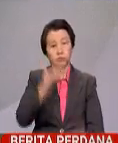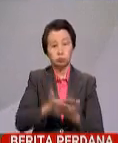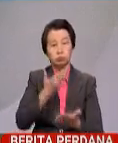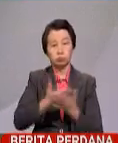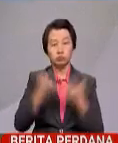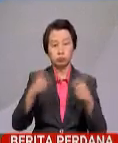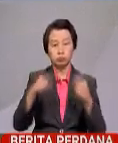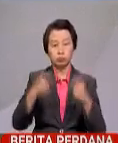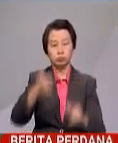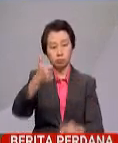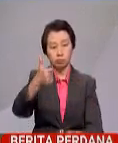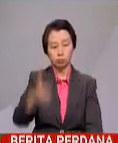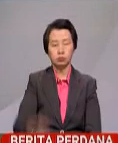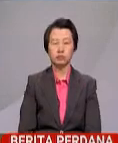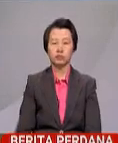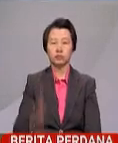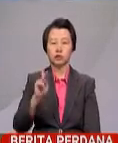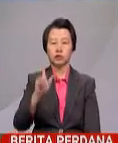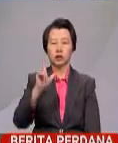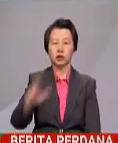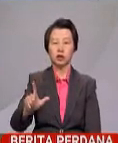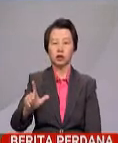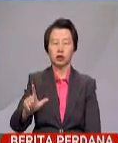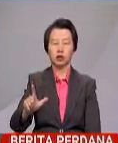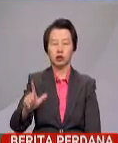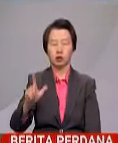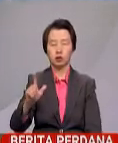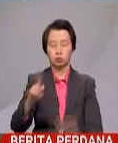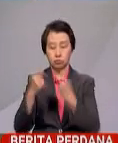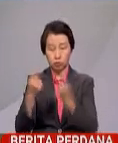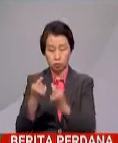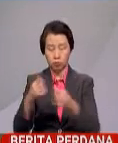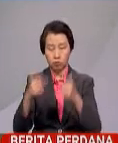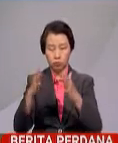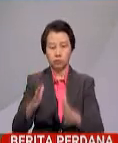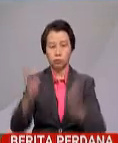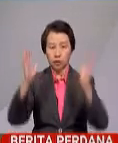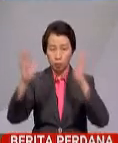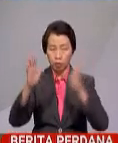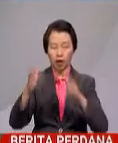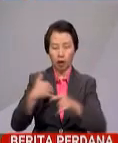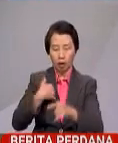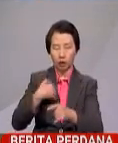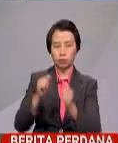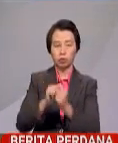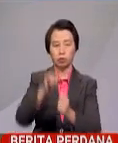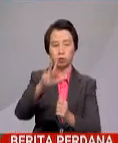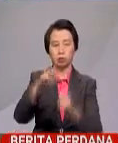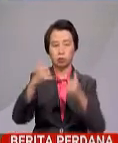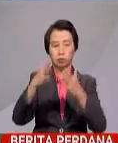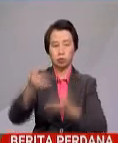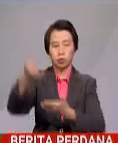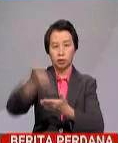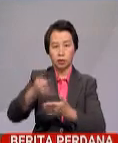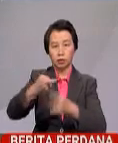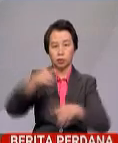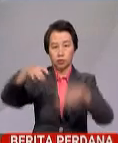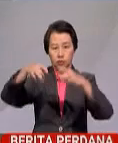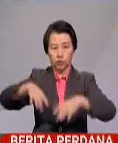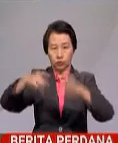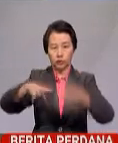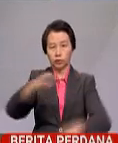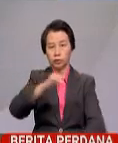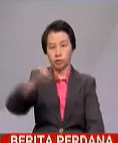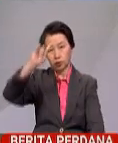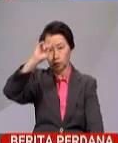it was a good game. KL Hockey Academy turut dibarisi beberapa pemain kebangsaan dan juga diperkuatkan dengan 3 pemain import dari Australia dan